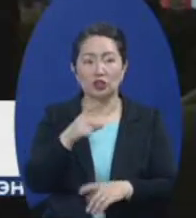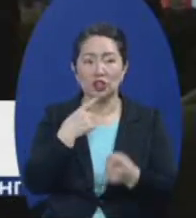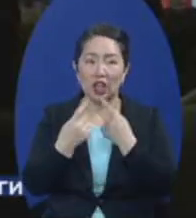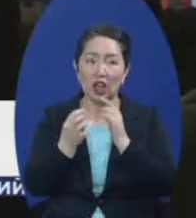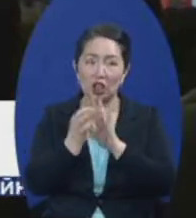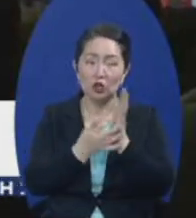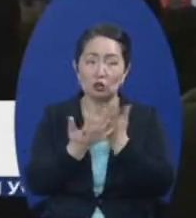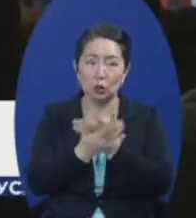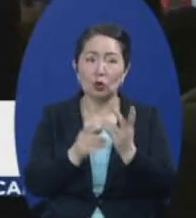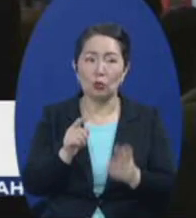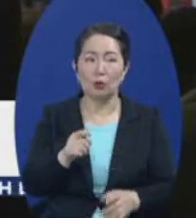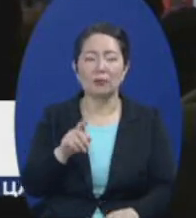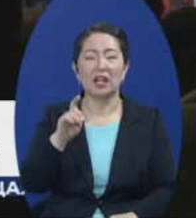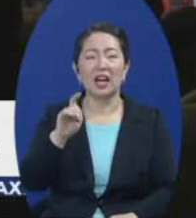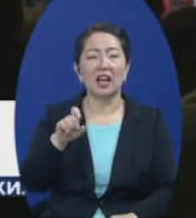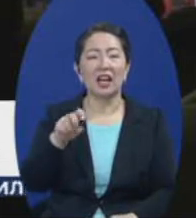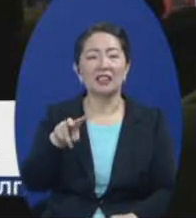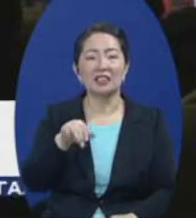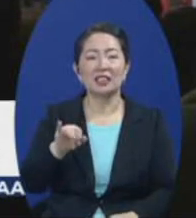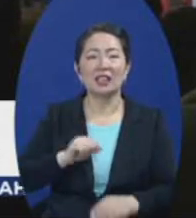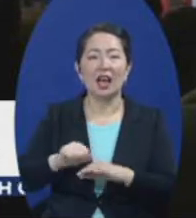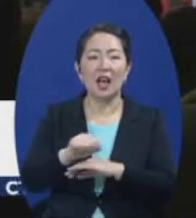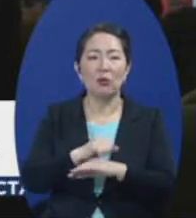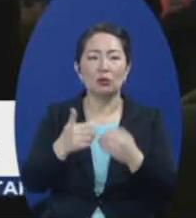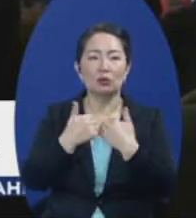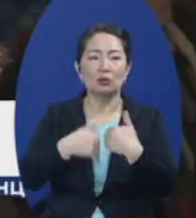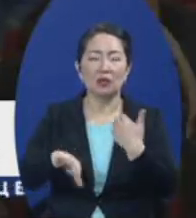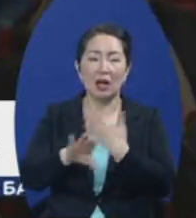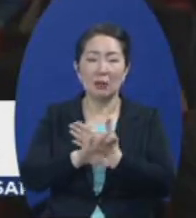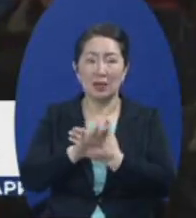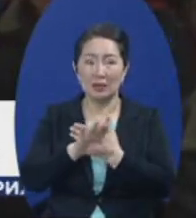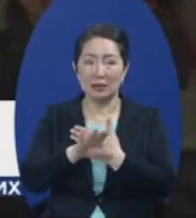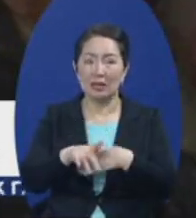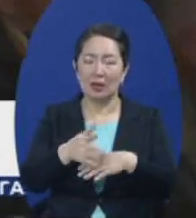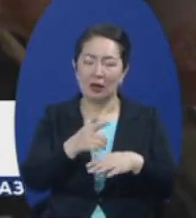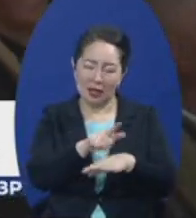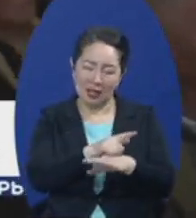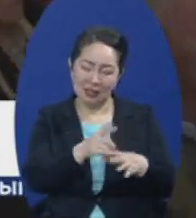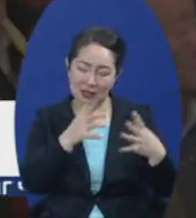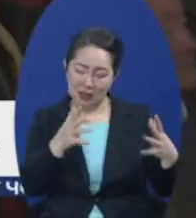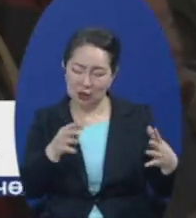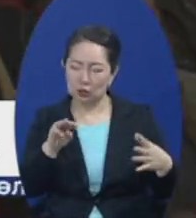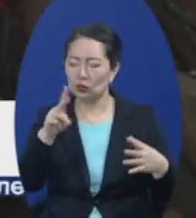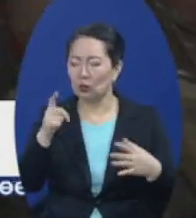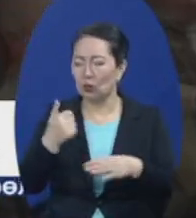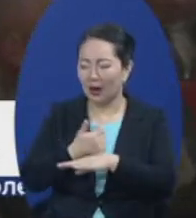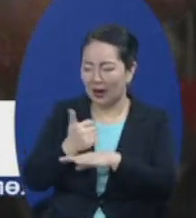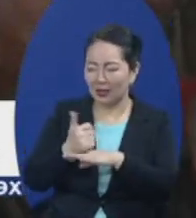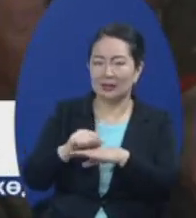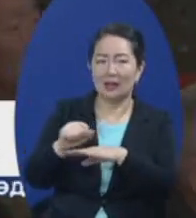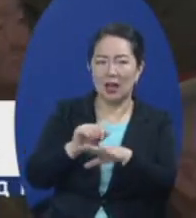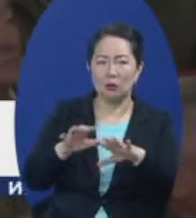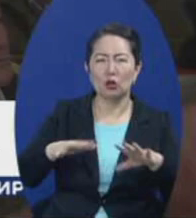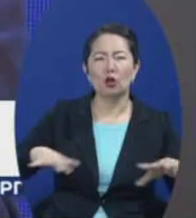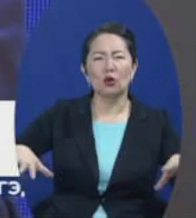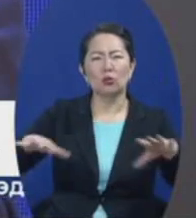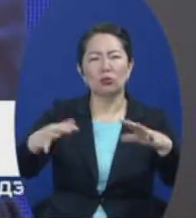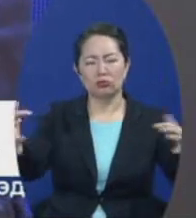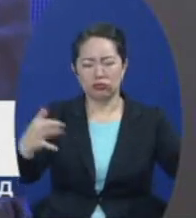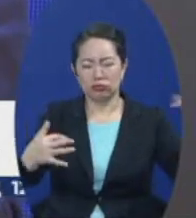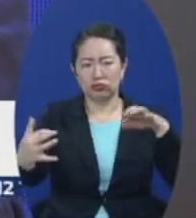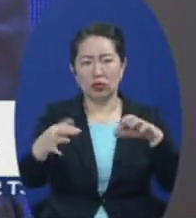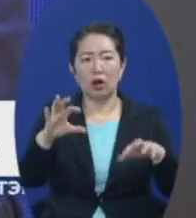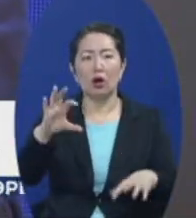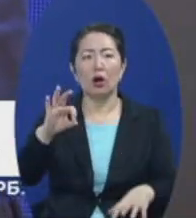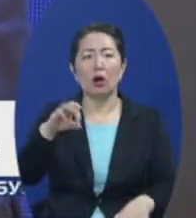байна. Хинтээ аймагт хэд тусгай хамгаалалтанд авсан газар нутаг ихтэй түүхэн аялал жуулчлалын болон аймаг дундын отрын бүстэй. Малынхаа